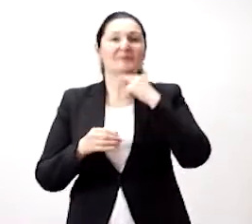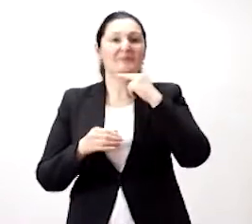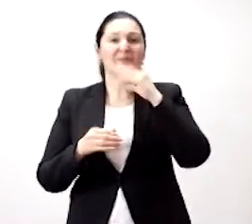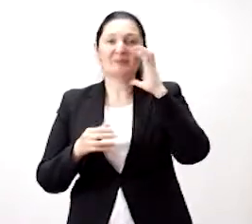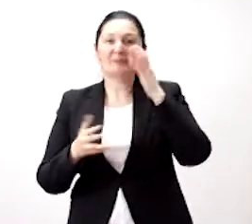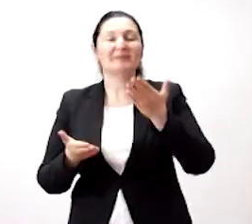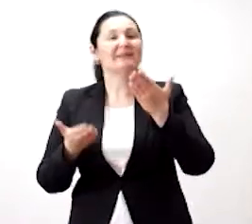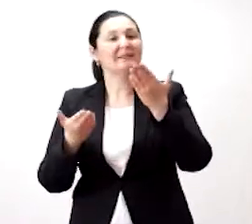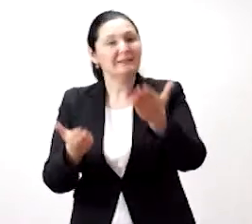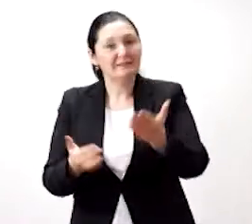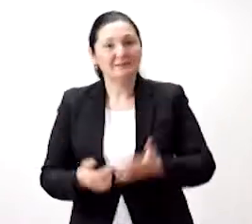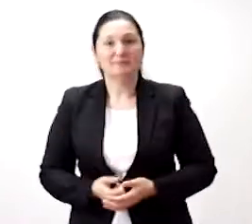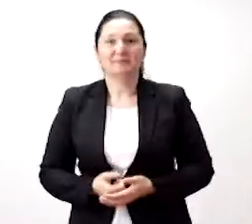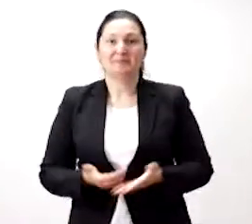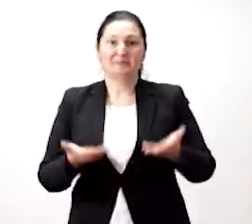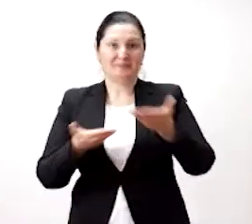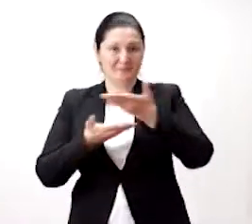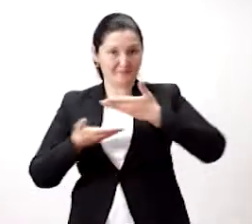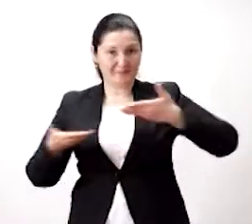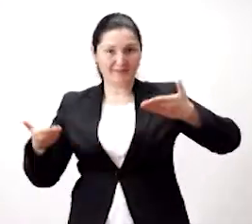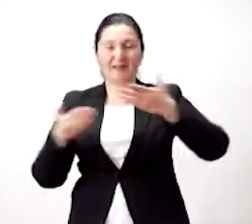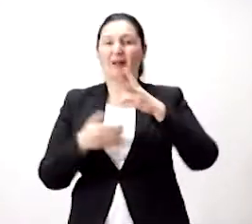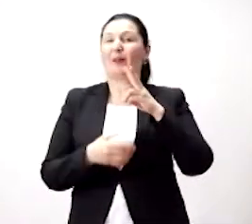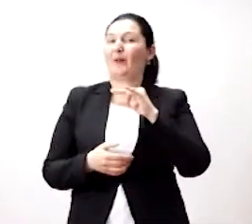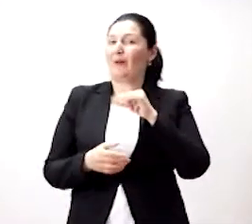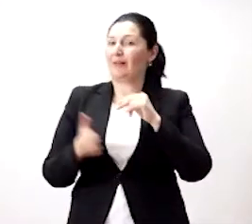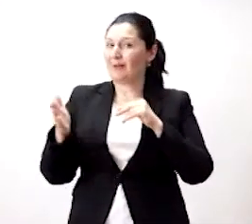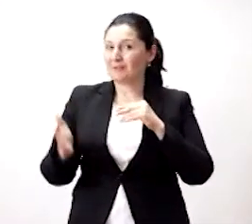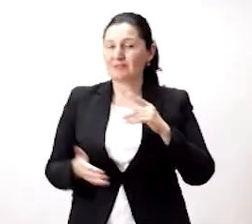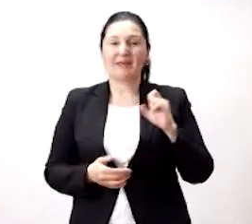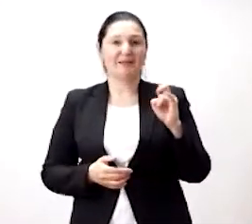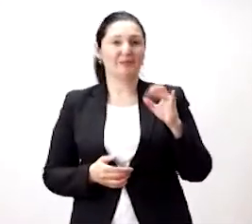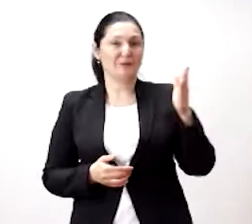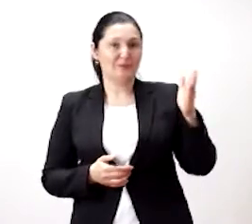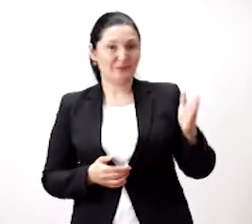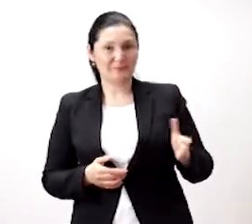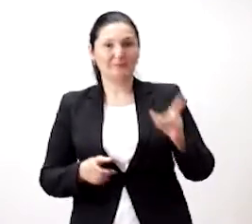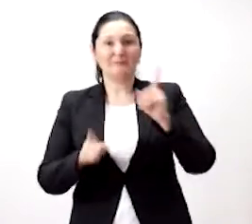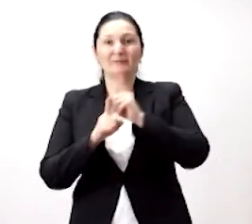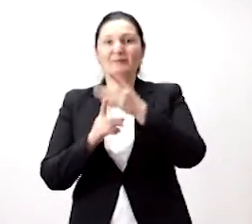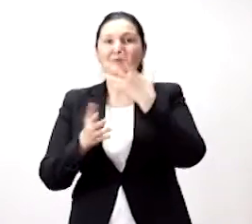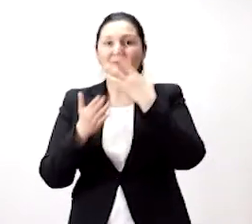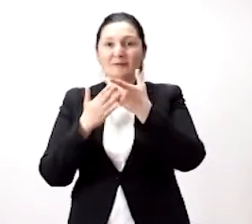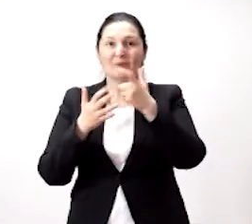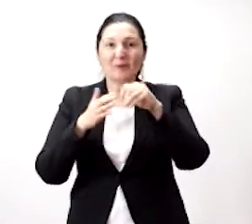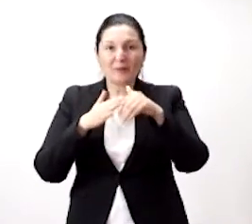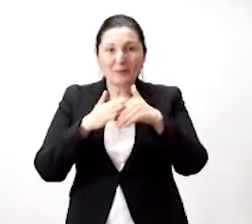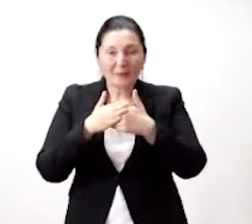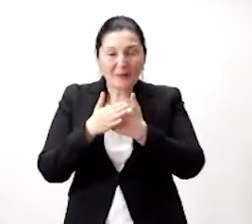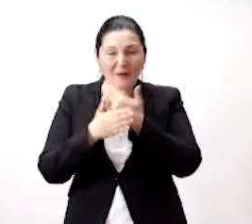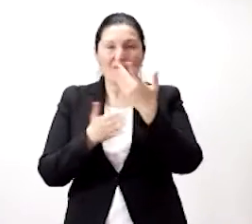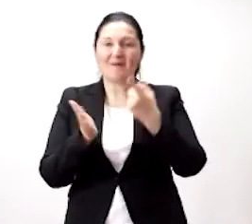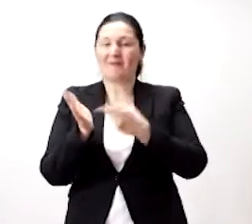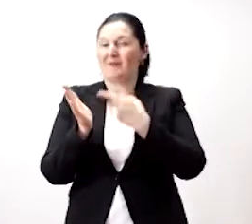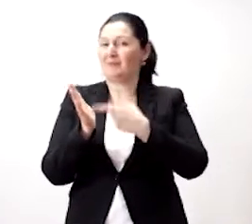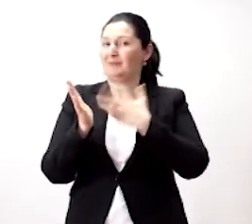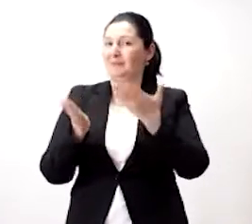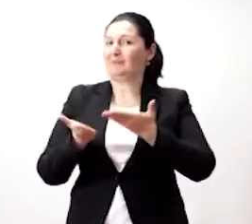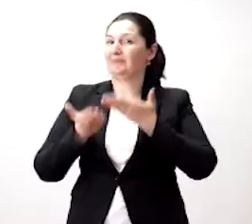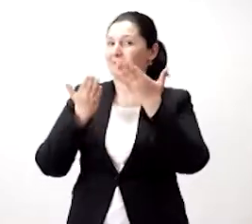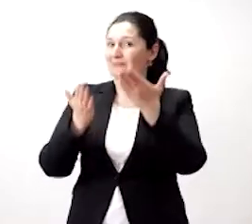шумост. Мо ҳамроҳи Лола Ҷону Азиз Ҷон боз як китоби ҷолибро ба